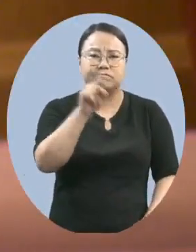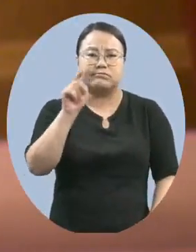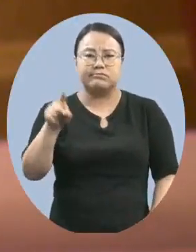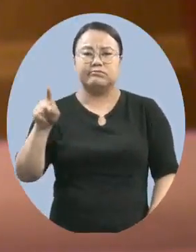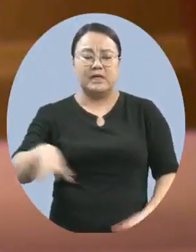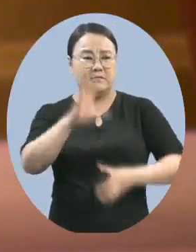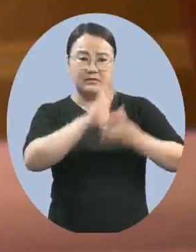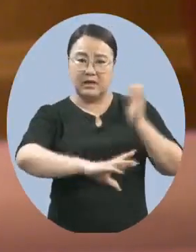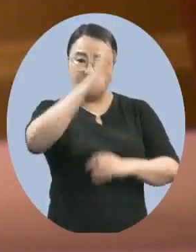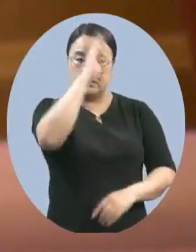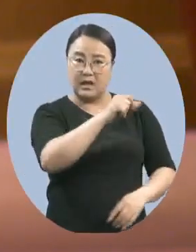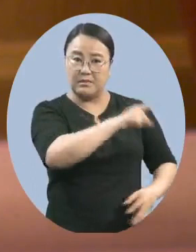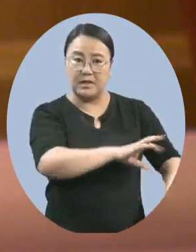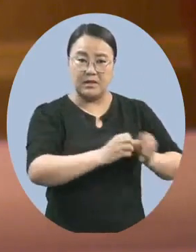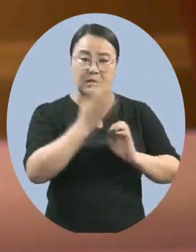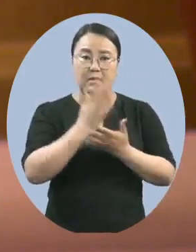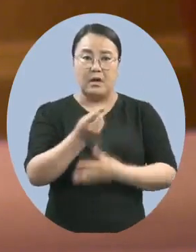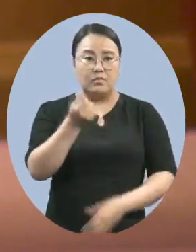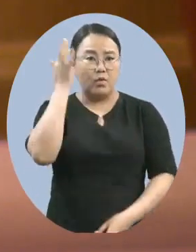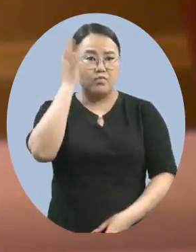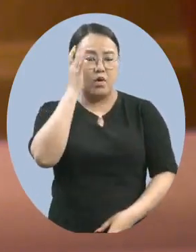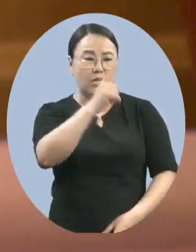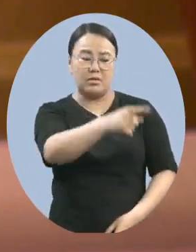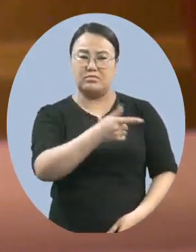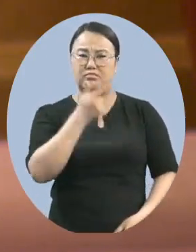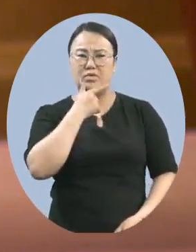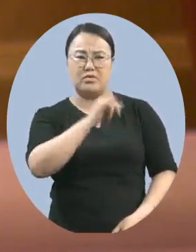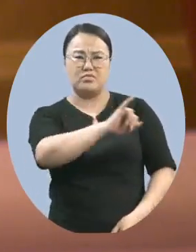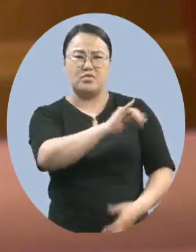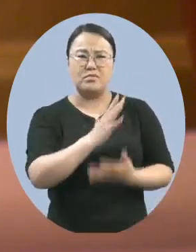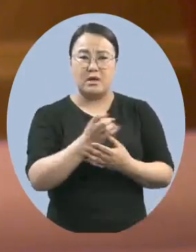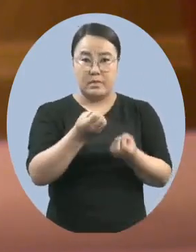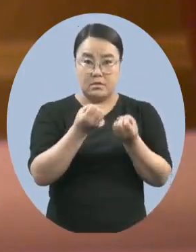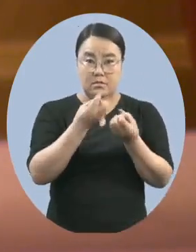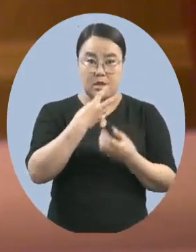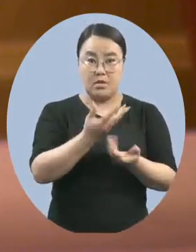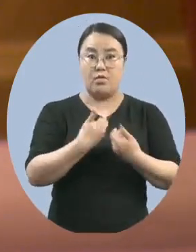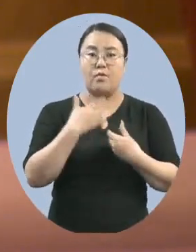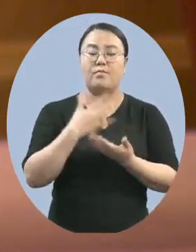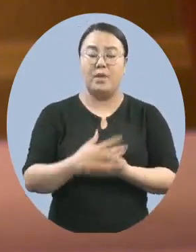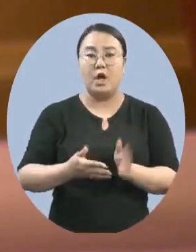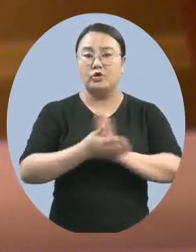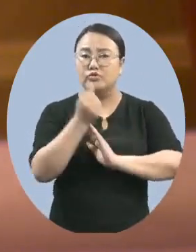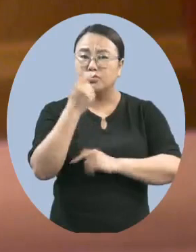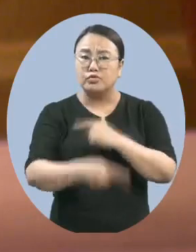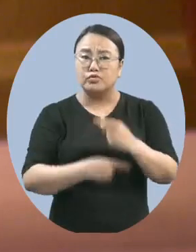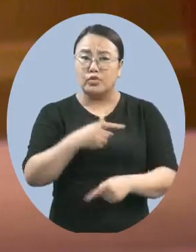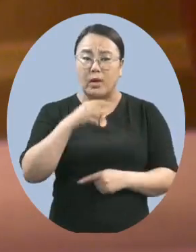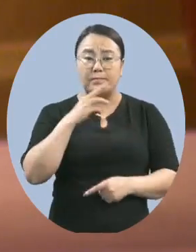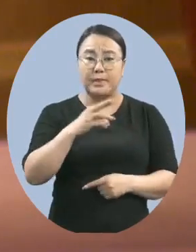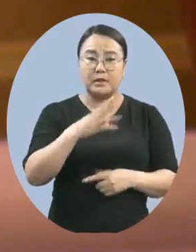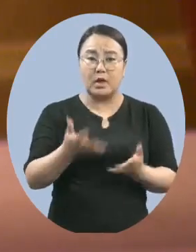гаргаж байгаа энэ сангийн амны гаргаж байгаа бодлого мөнгөний бодлого ч болохгүй байна. Энэ ирэх энэ төсвийн хүрээний мэдэгдлийн